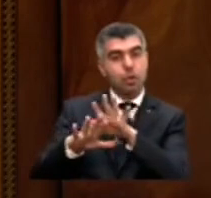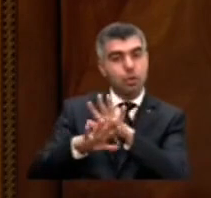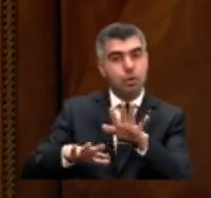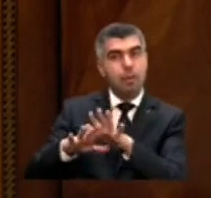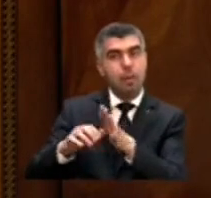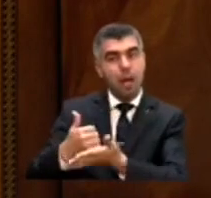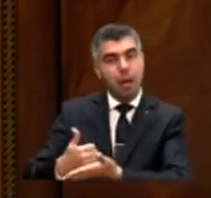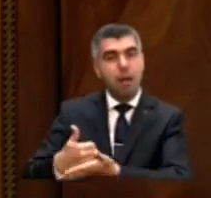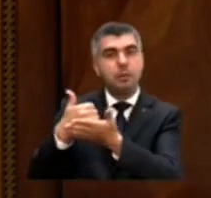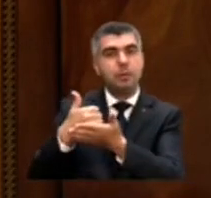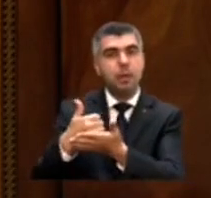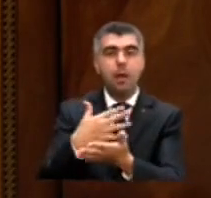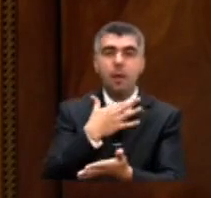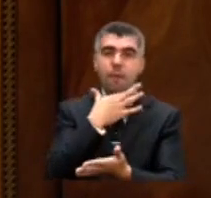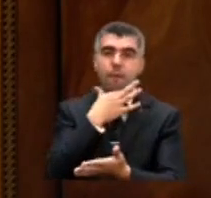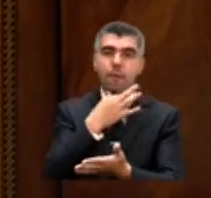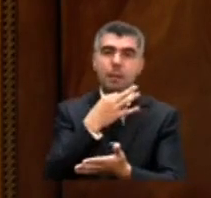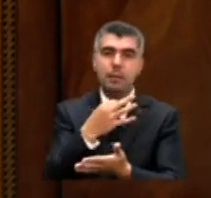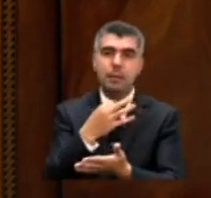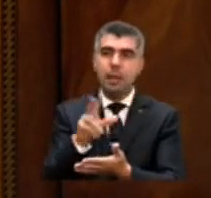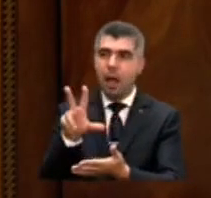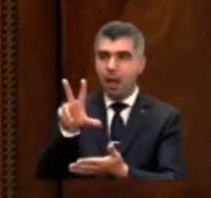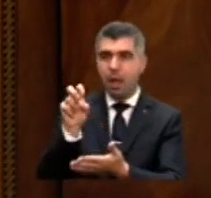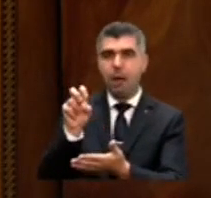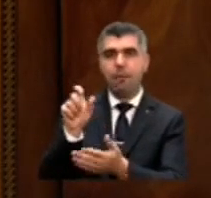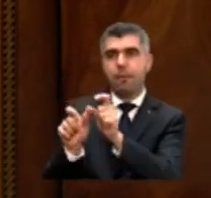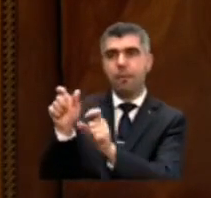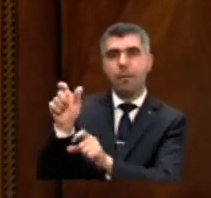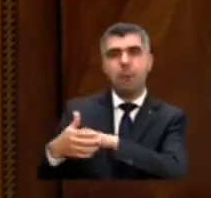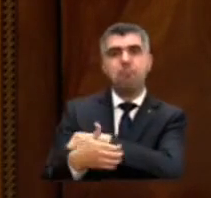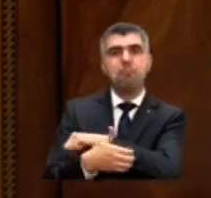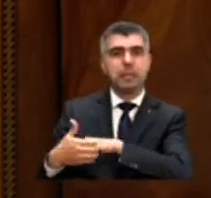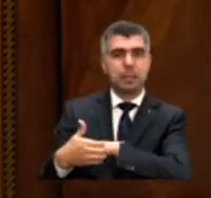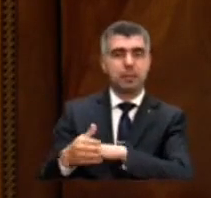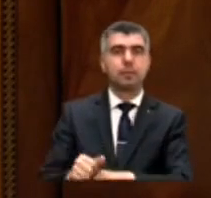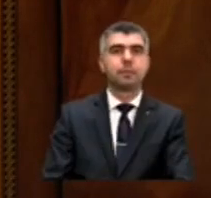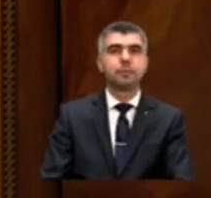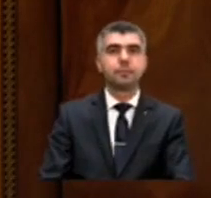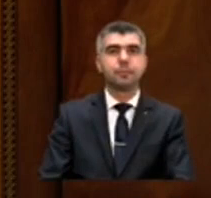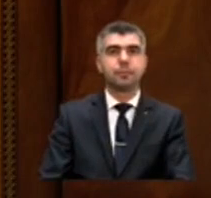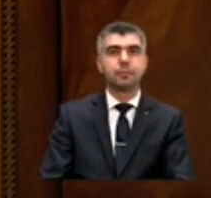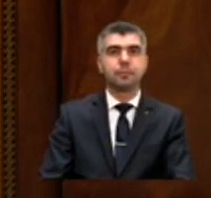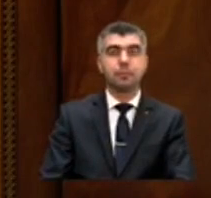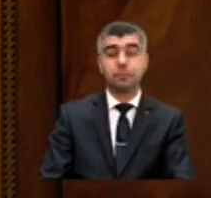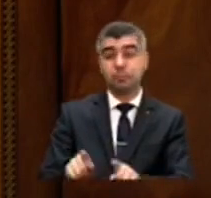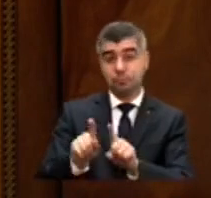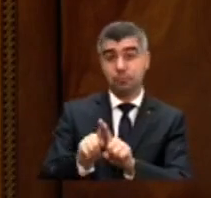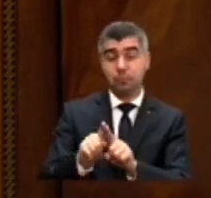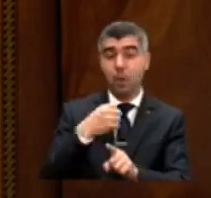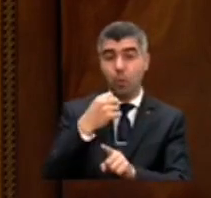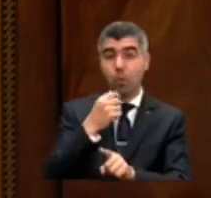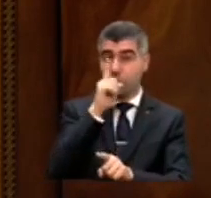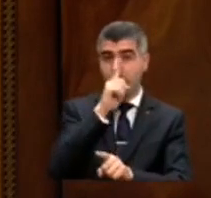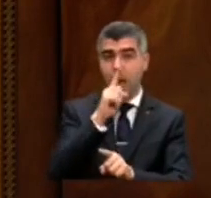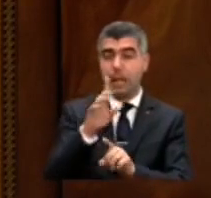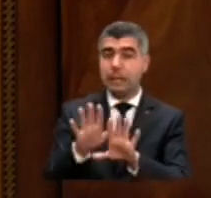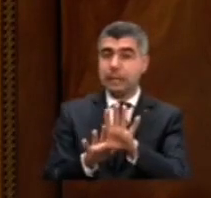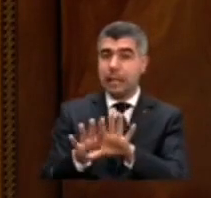من خلال تيسير التعرف على المحتاجين إليها. وستستكمل هذه التدابير الاجتماعية